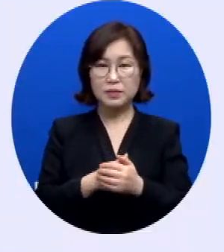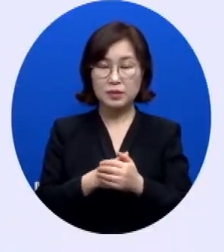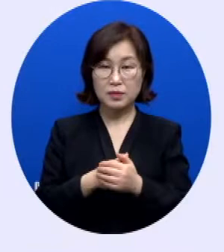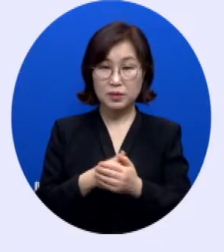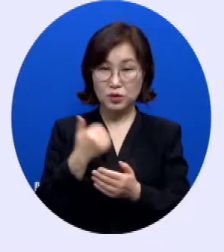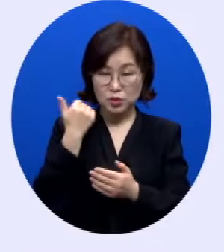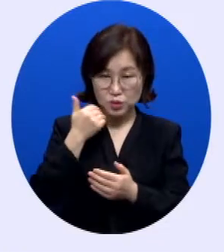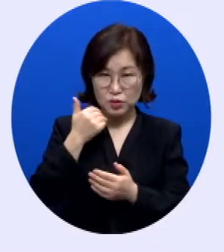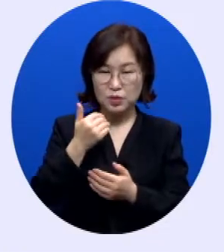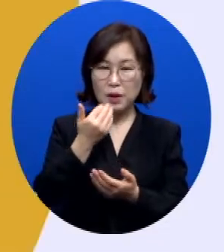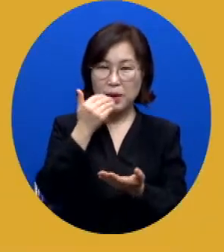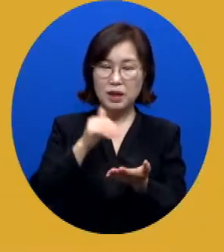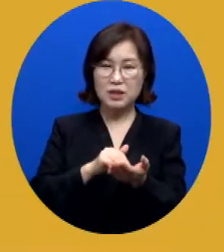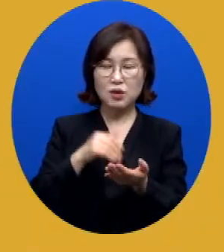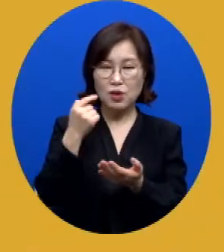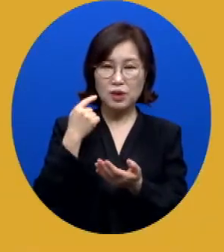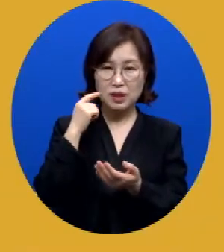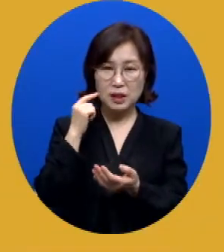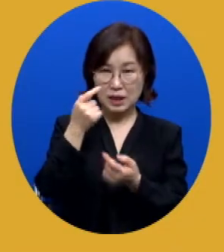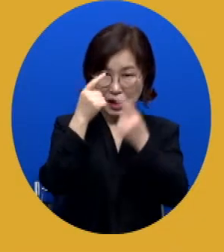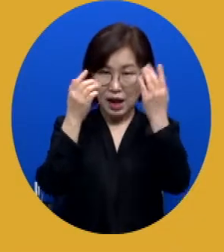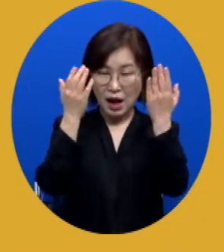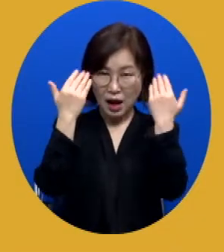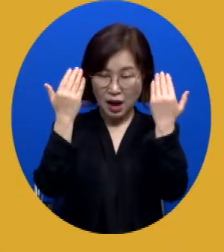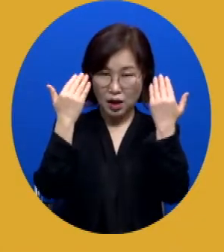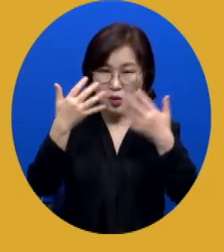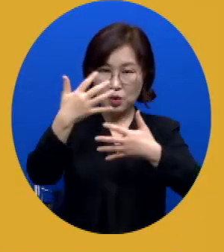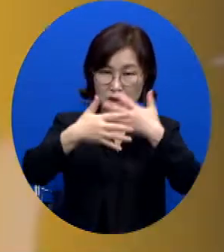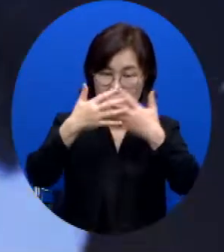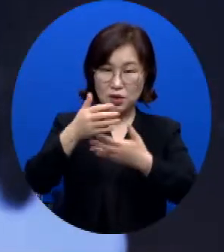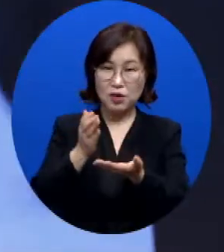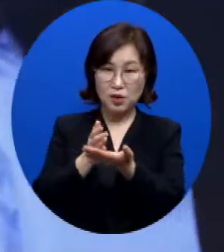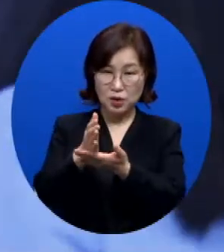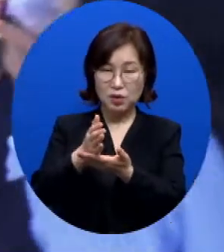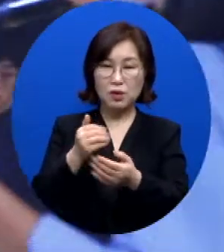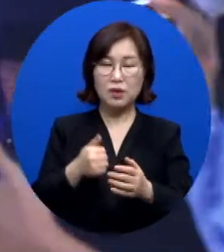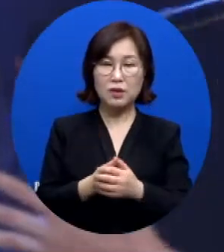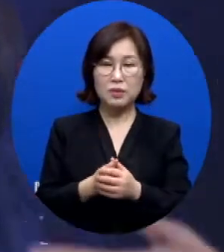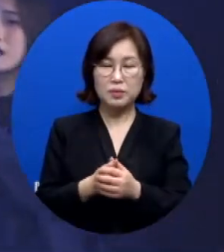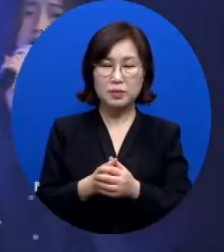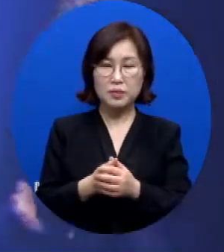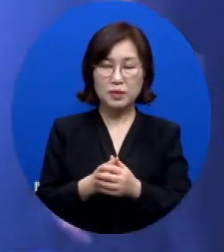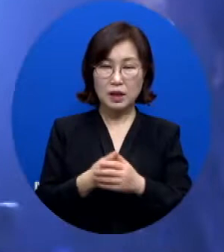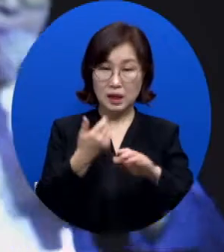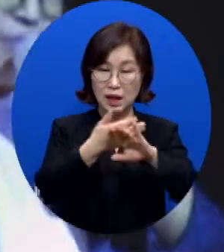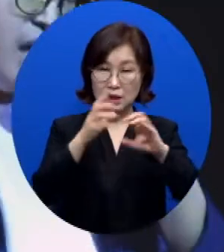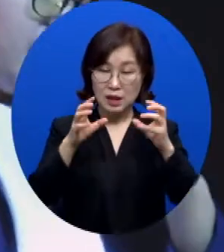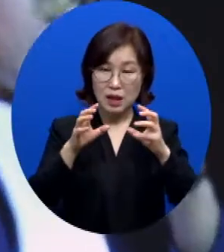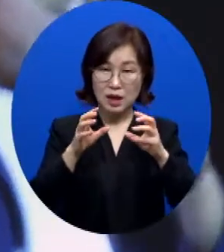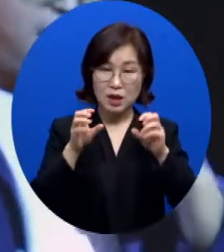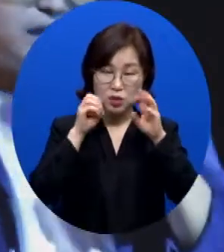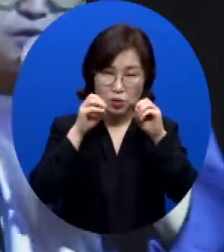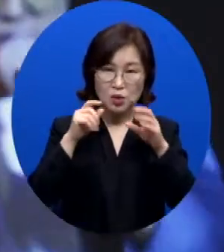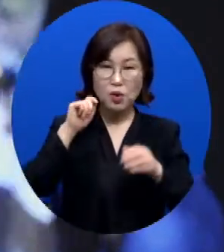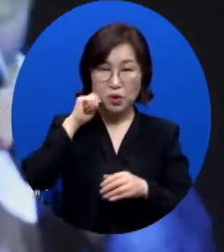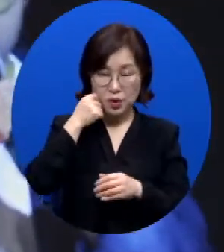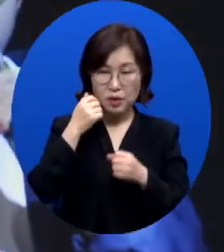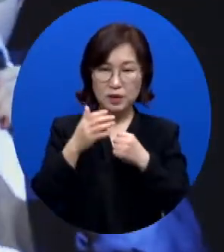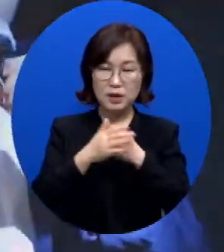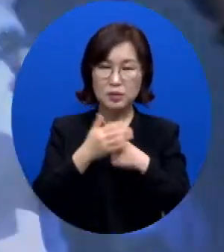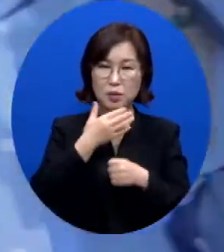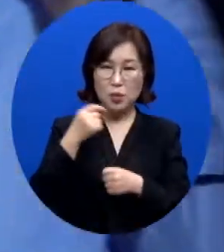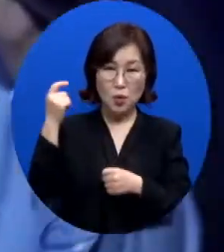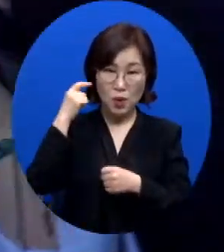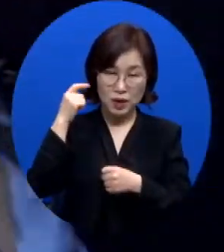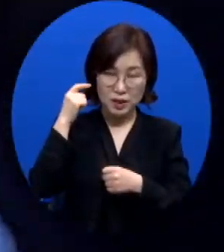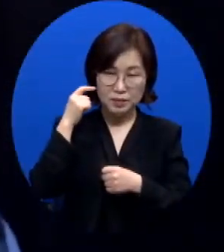바로 백성예술대 교회 실용음악과 미디어 선교팀. 해외에서 선교할 수 없는 아쉬움을 딛고 복음 사역을 위해